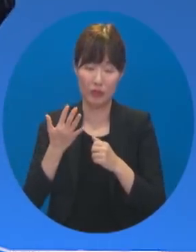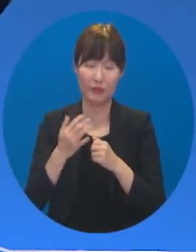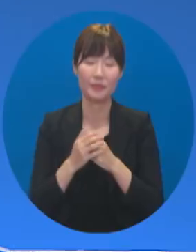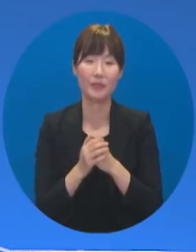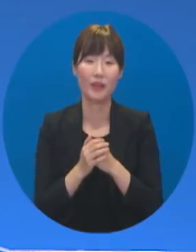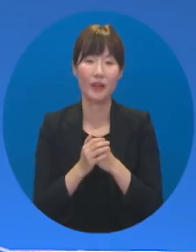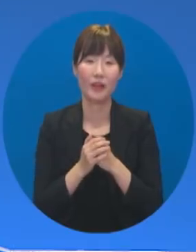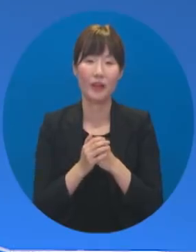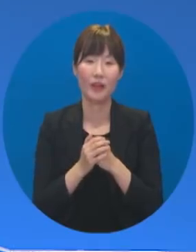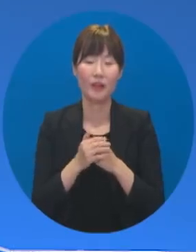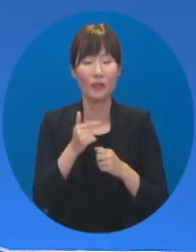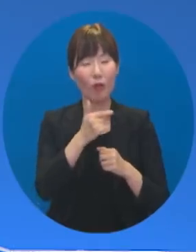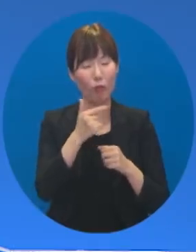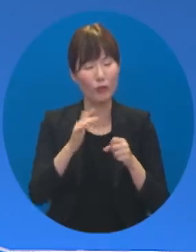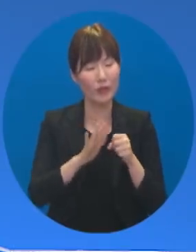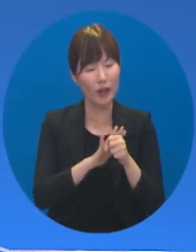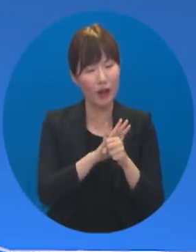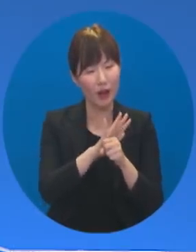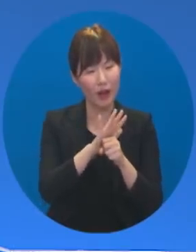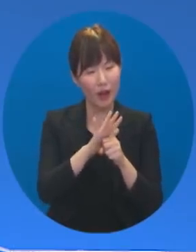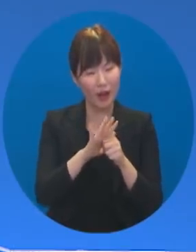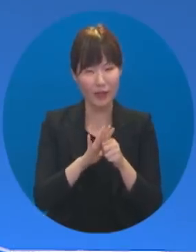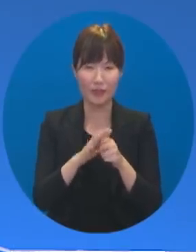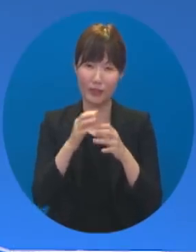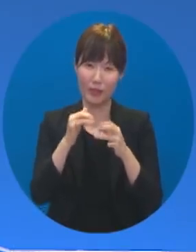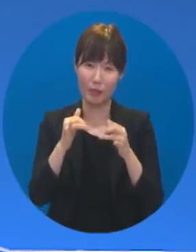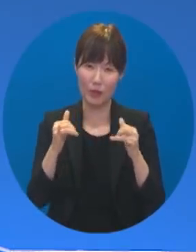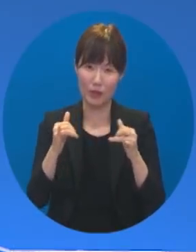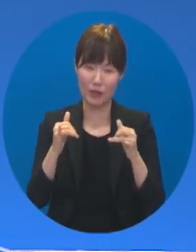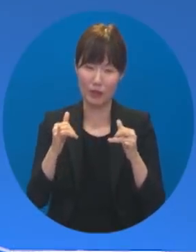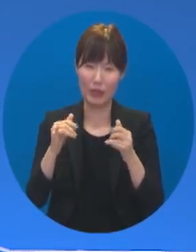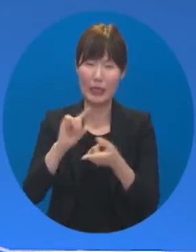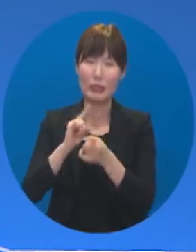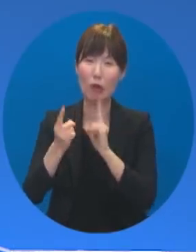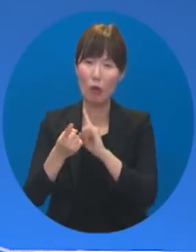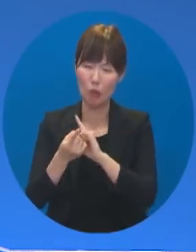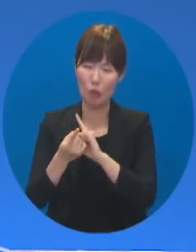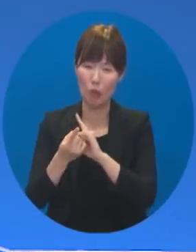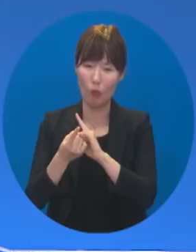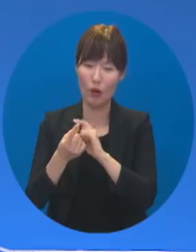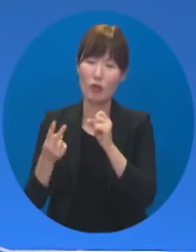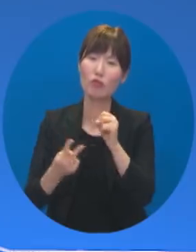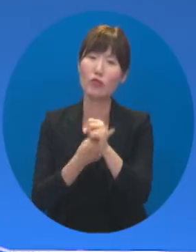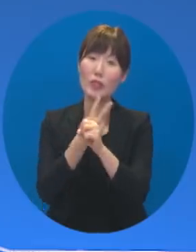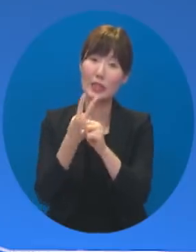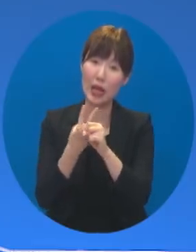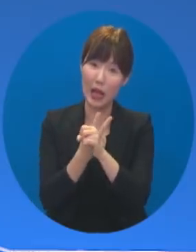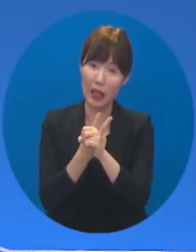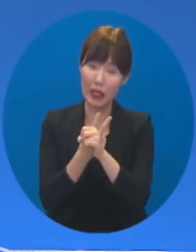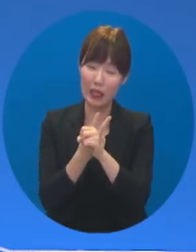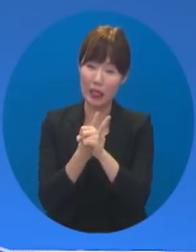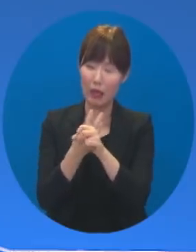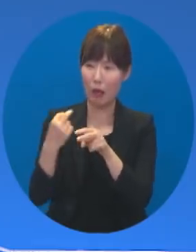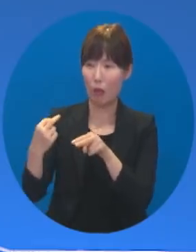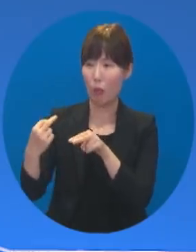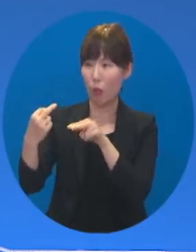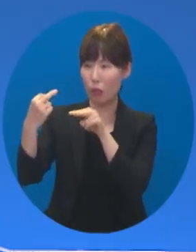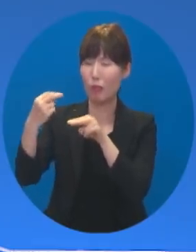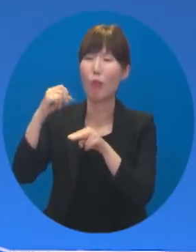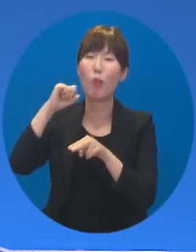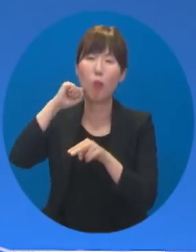사랑하는 존재라도 서로 두 시간 이렇게 한번 보십시오. 그게 가능하지 않을